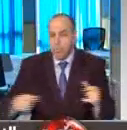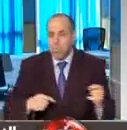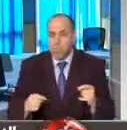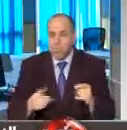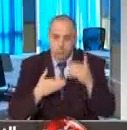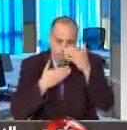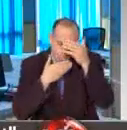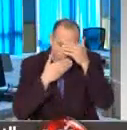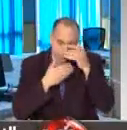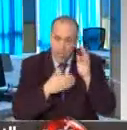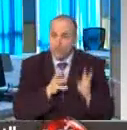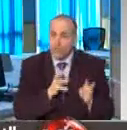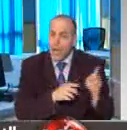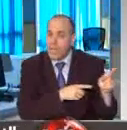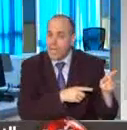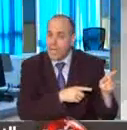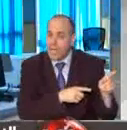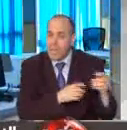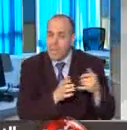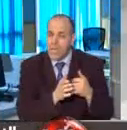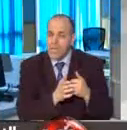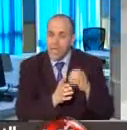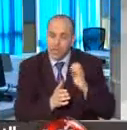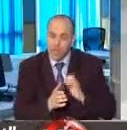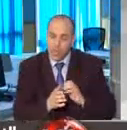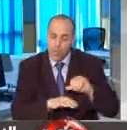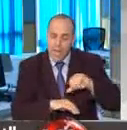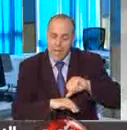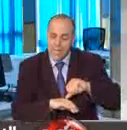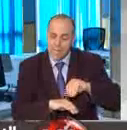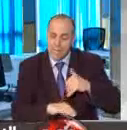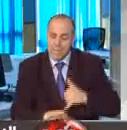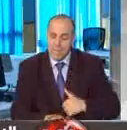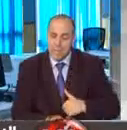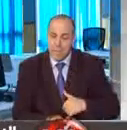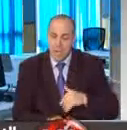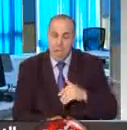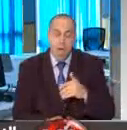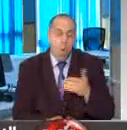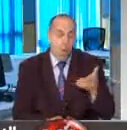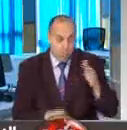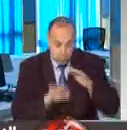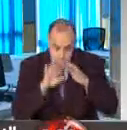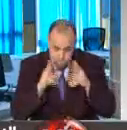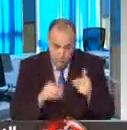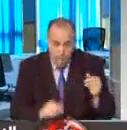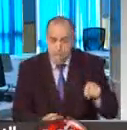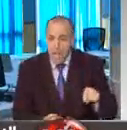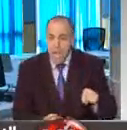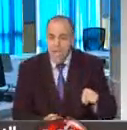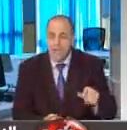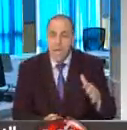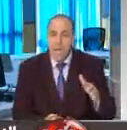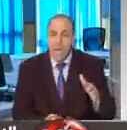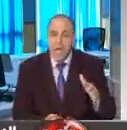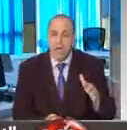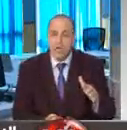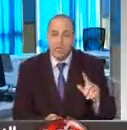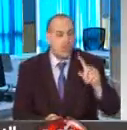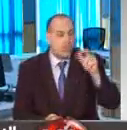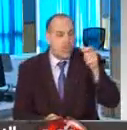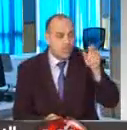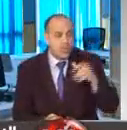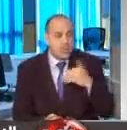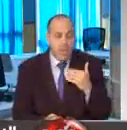المقاومة الشعبية بمحافظة تعز جنوب العاصمة صنعاء أسفرت في حاصلة أولية عن مقتل ما لا يقل عن 16